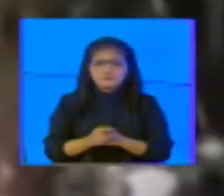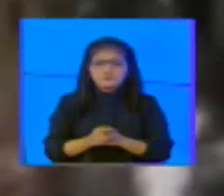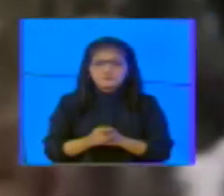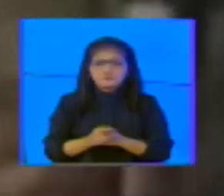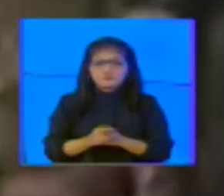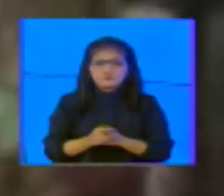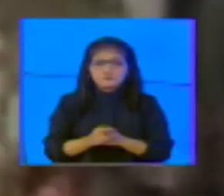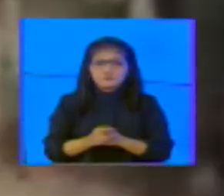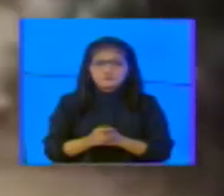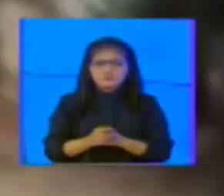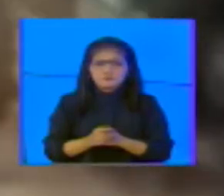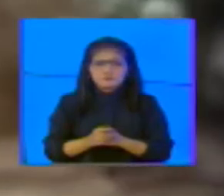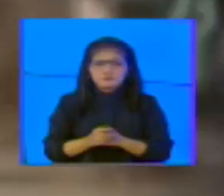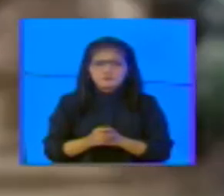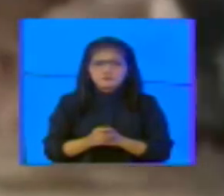Manggarai.